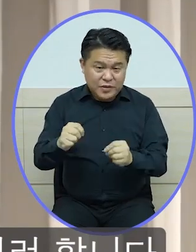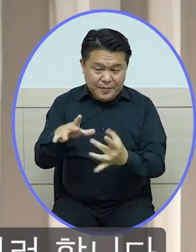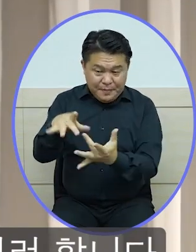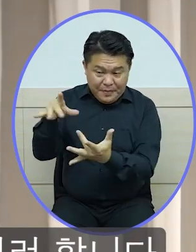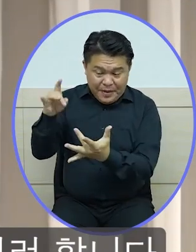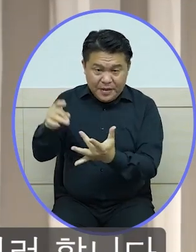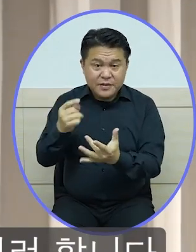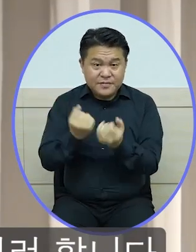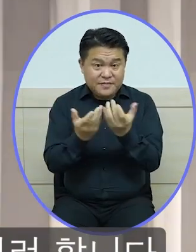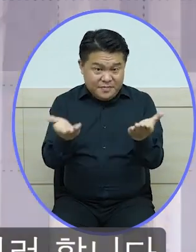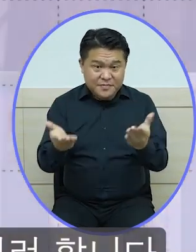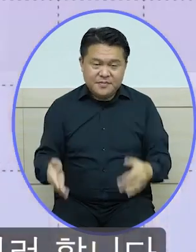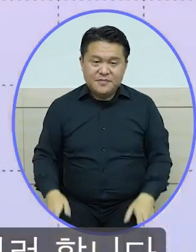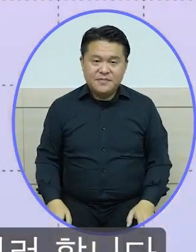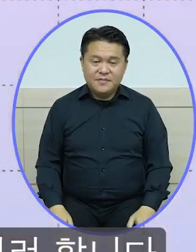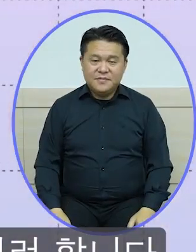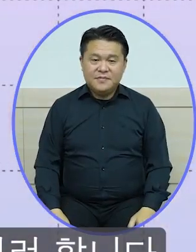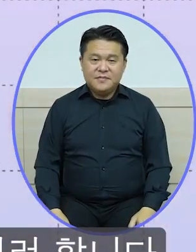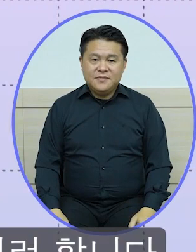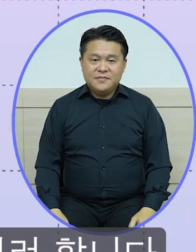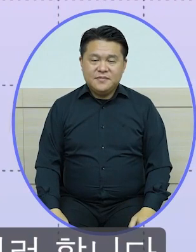간단하게 설명드리려고 합니다.